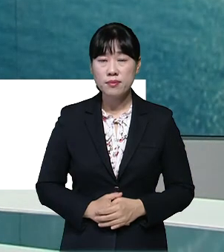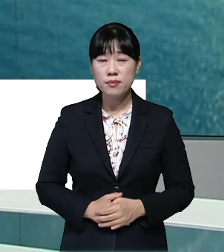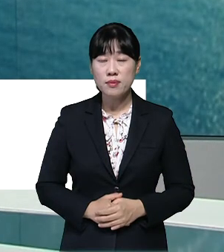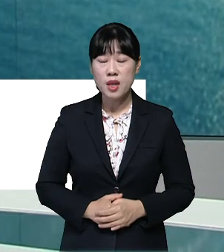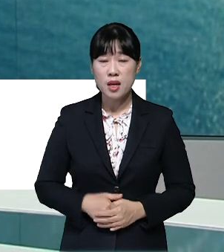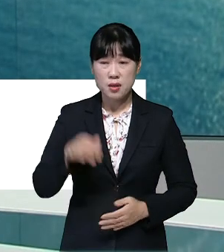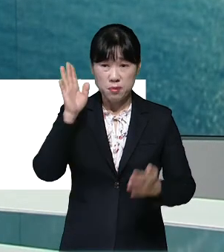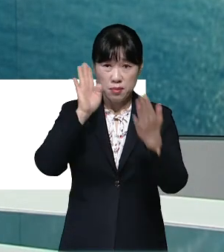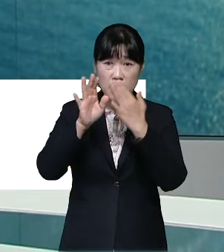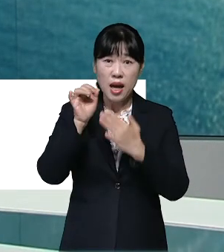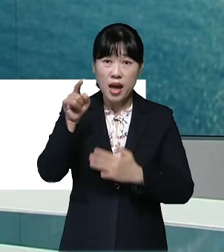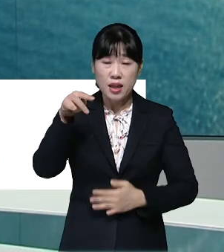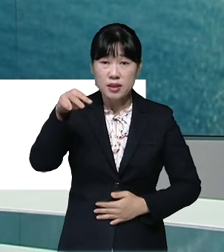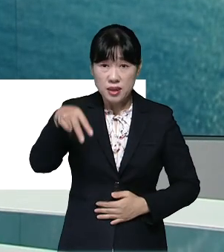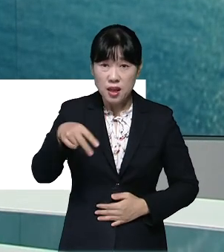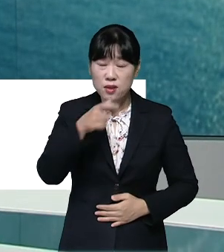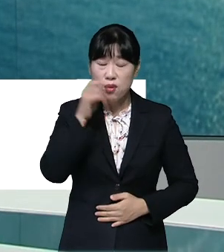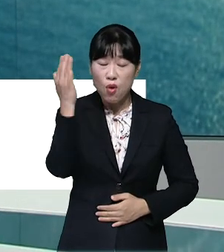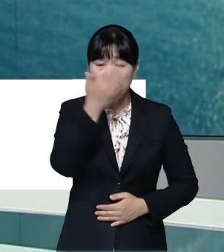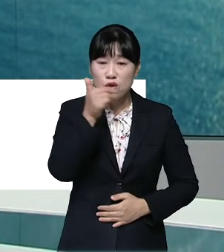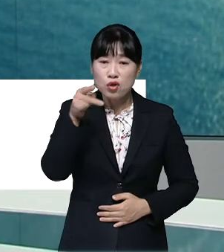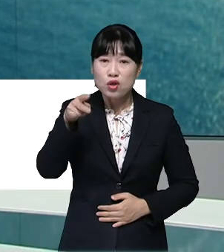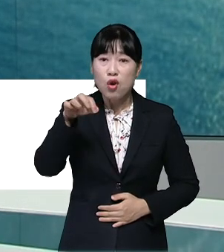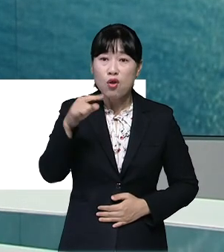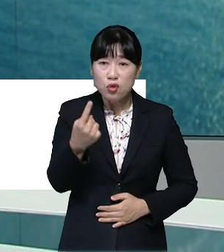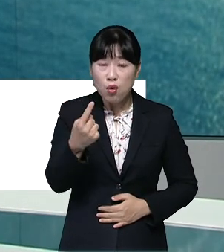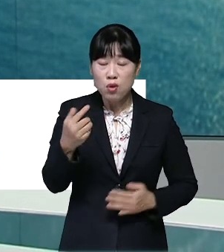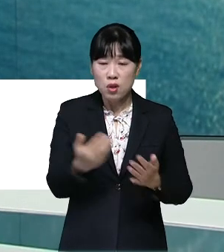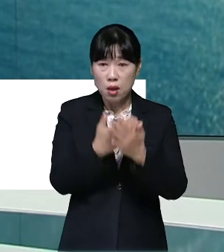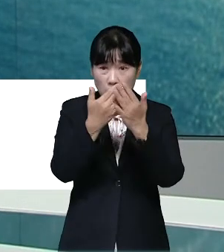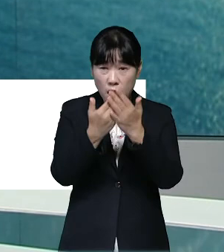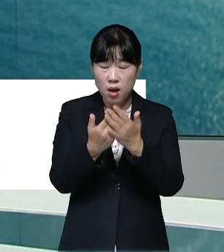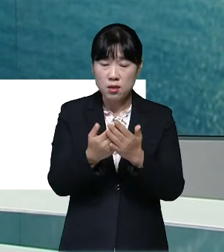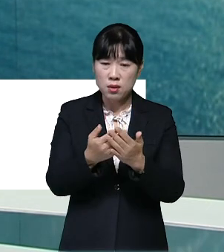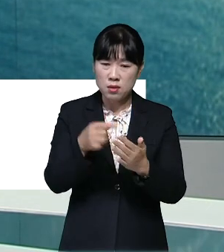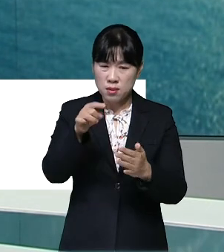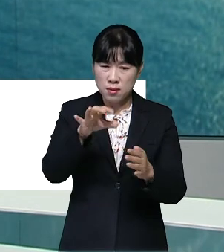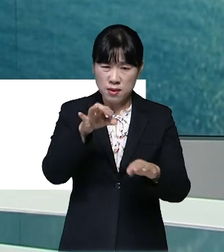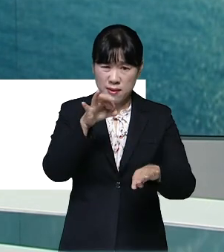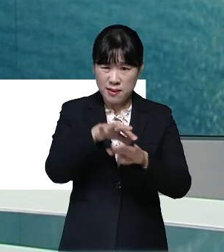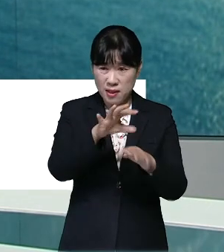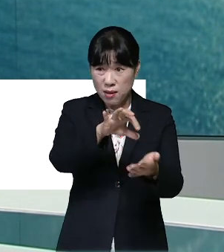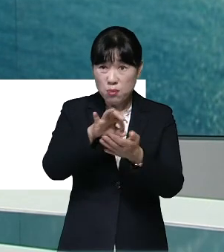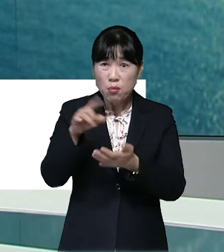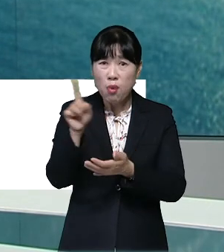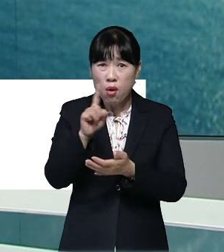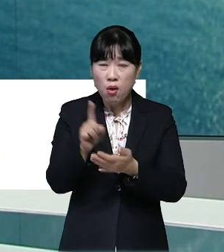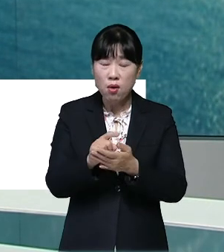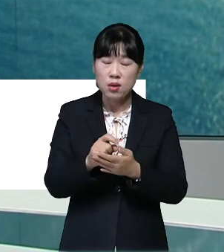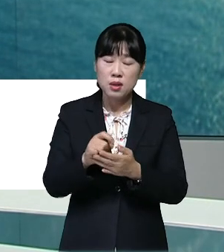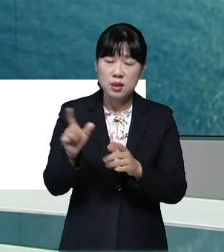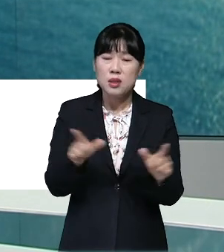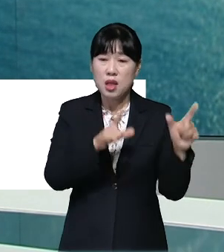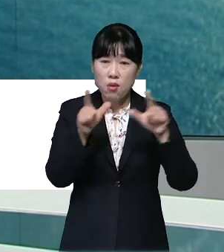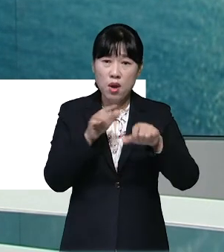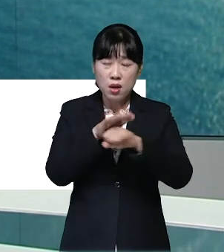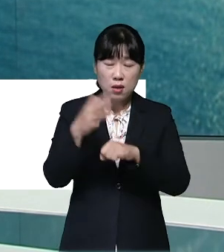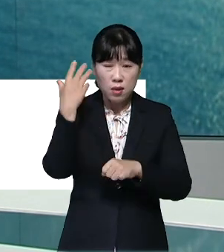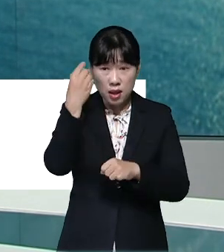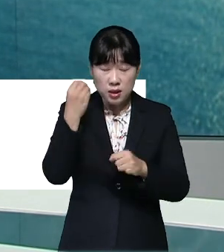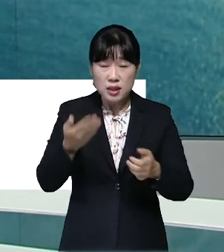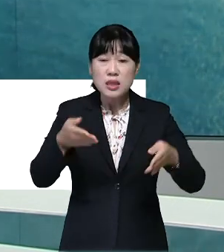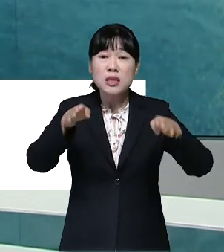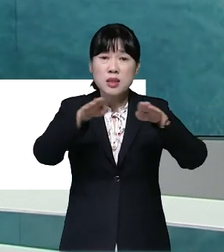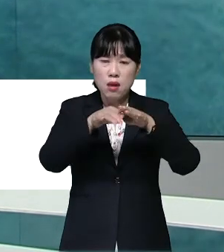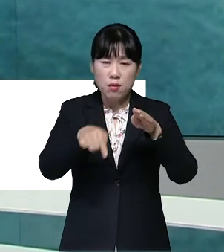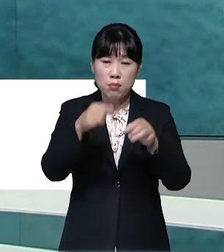네, 미래셋의 여수경도 개발 논란의 핵심은 생활형 숙박시설, 이른바 레지던스 건립입니다. 레지던스가